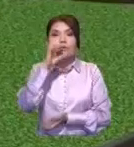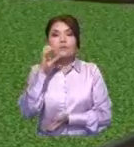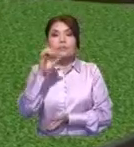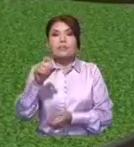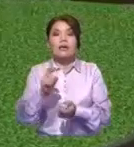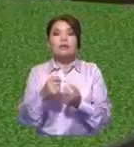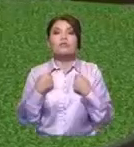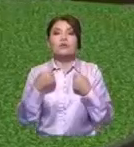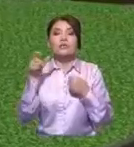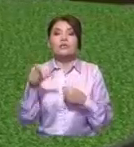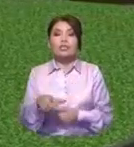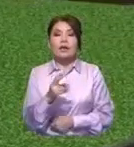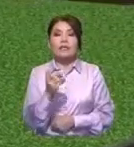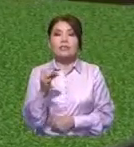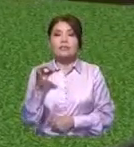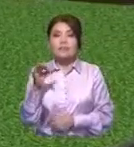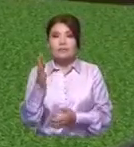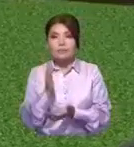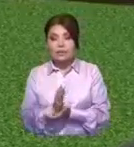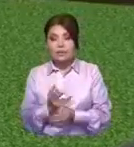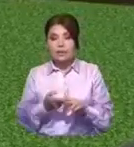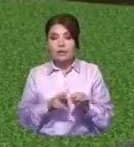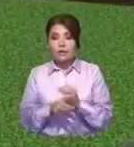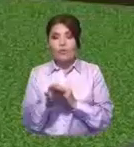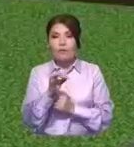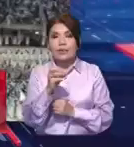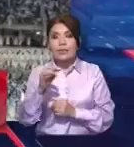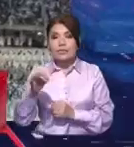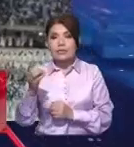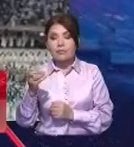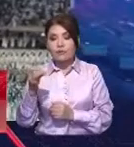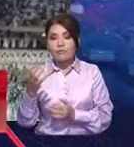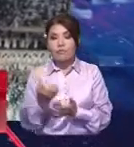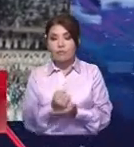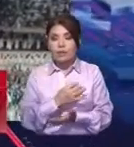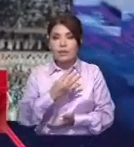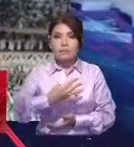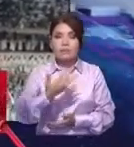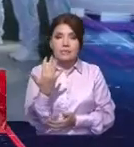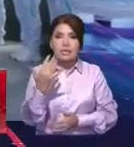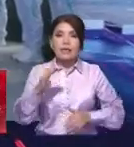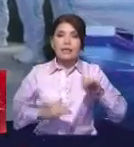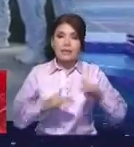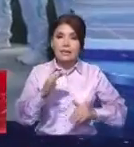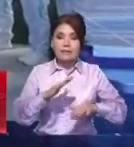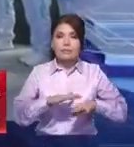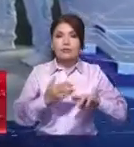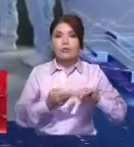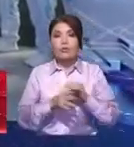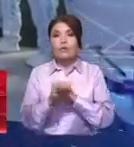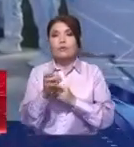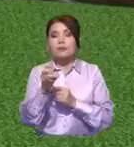Хасан Құлдашев болды. Қола үнділік Маниш Кауровқа бұйырды. 45 келіге дейінгі салмақ дәрежесінде әйелдер